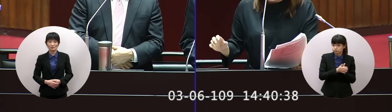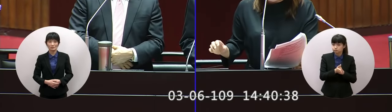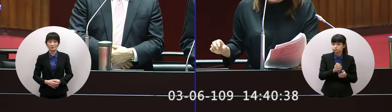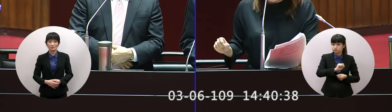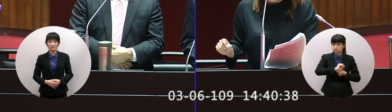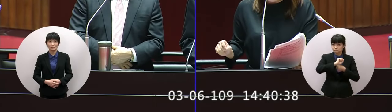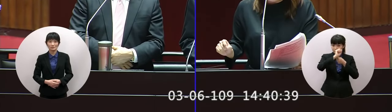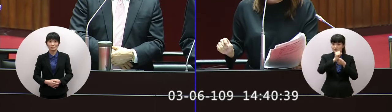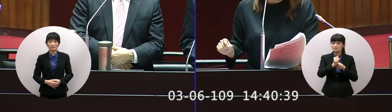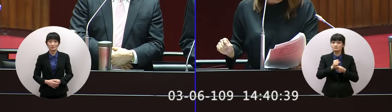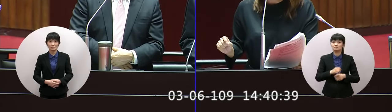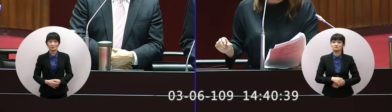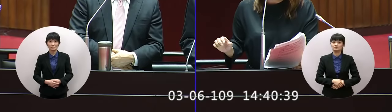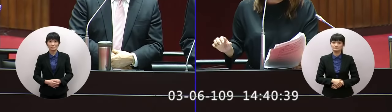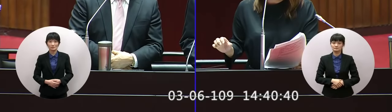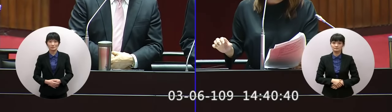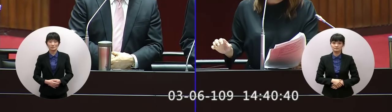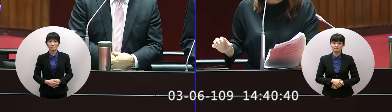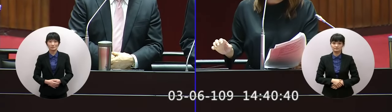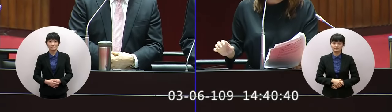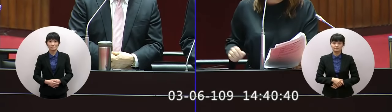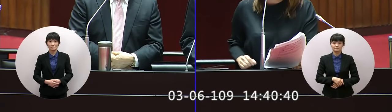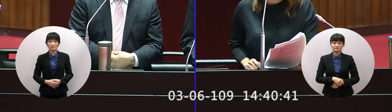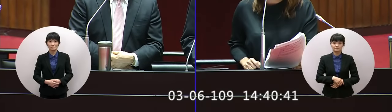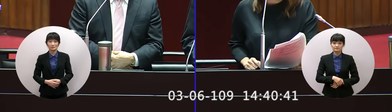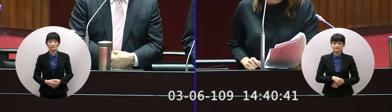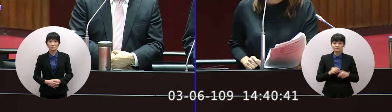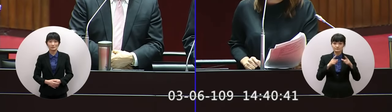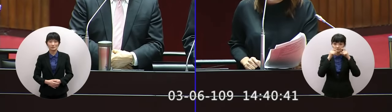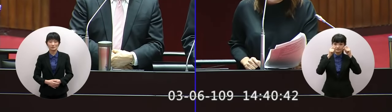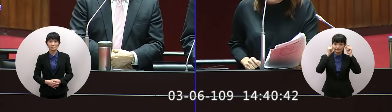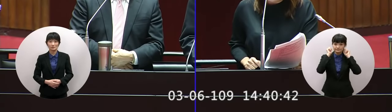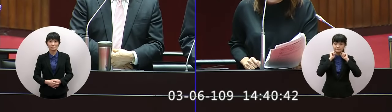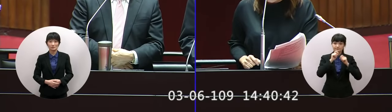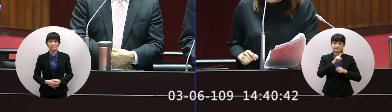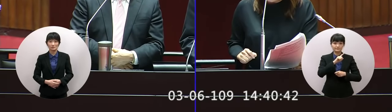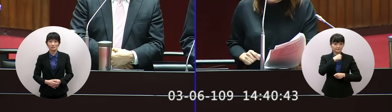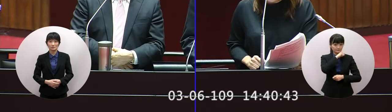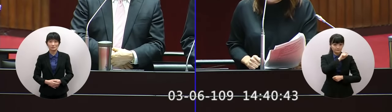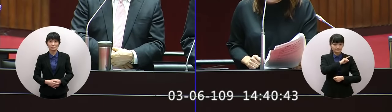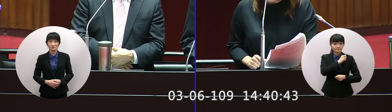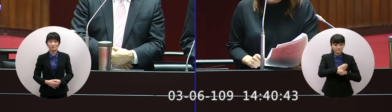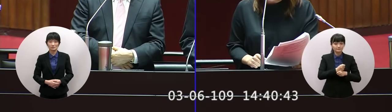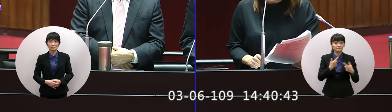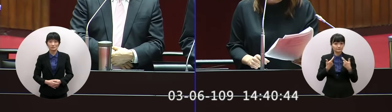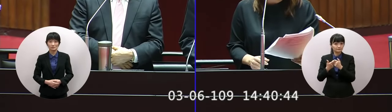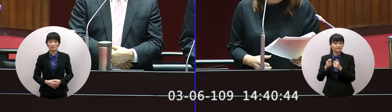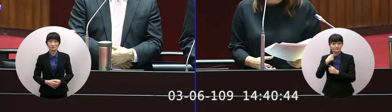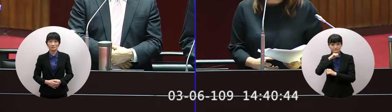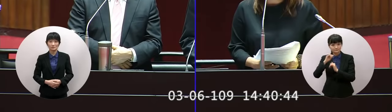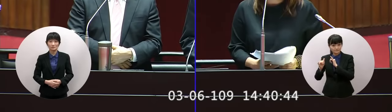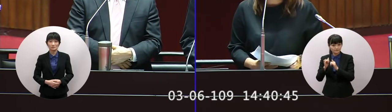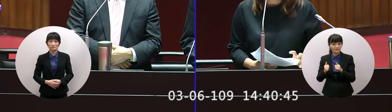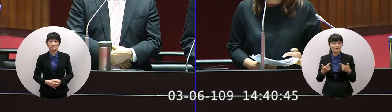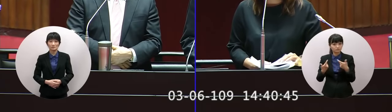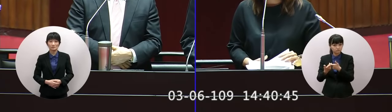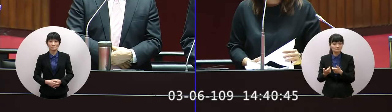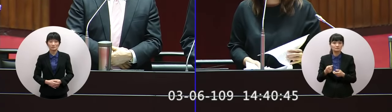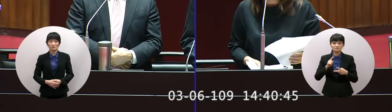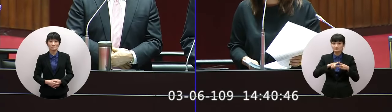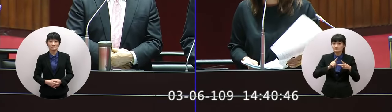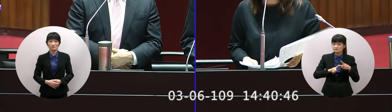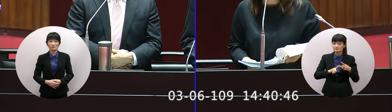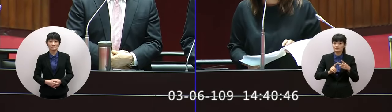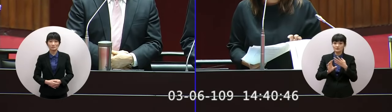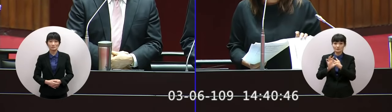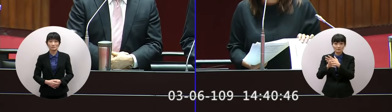去满足这样的国内自己生产的口罩比例的使用度，还有加大口罩外销的能量，协助发展。